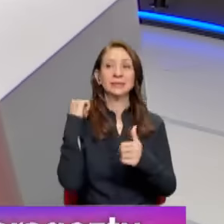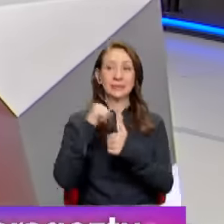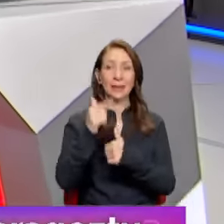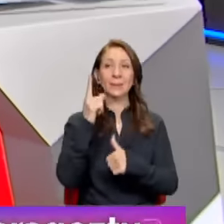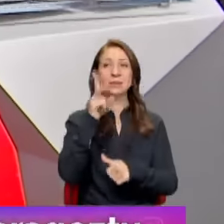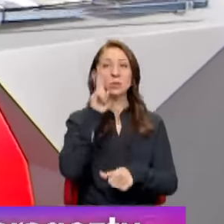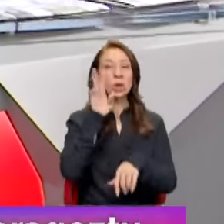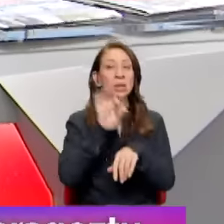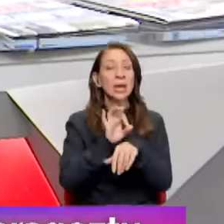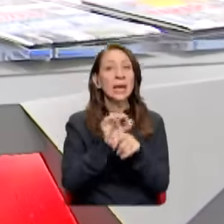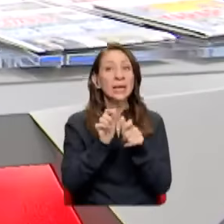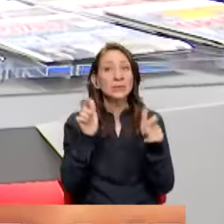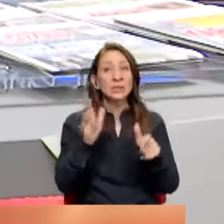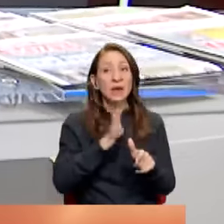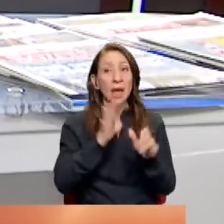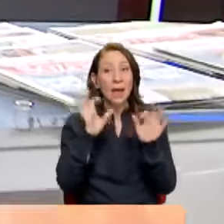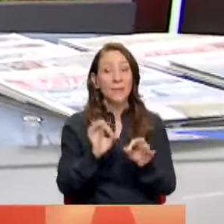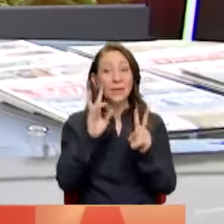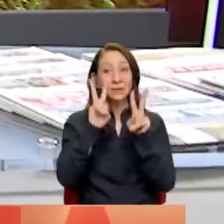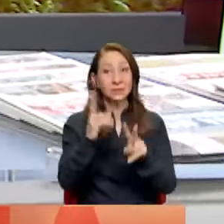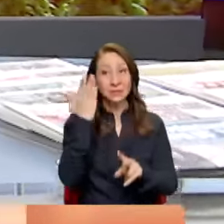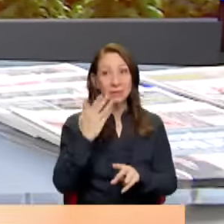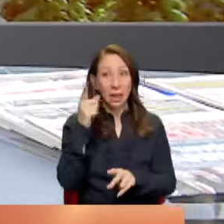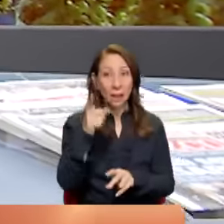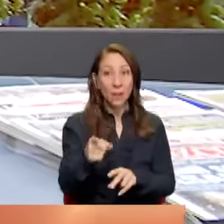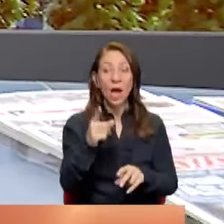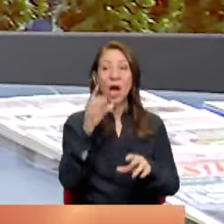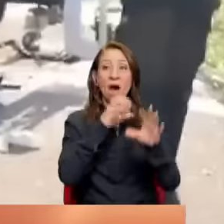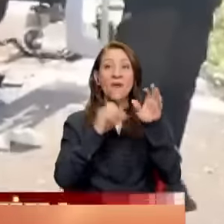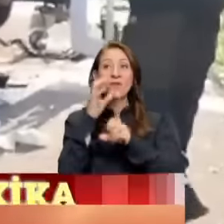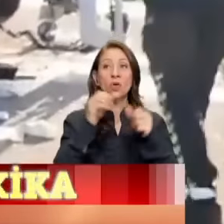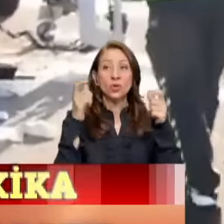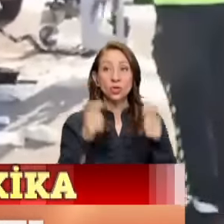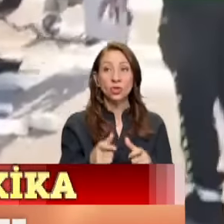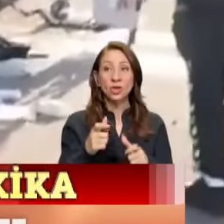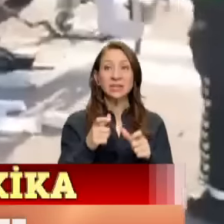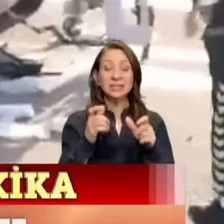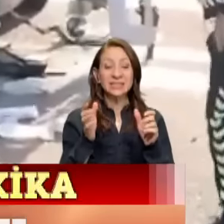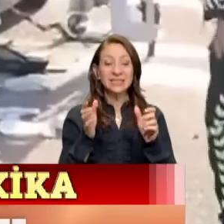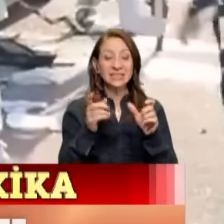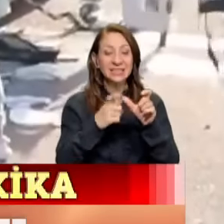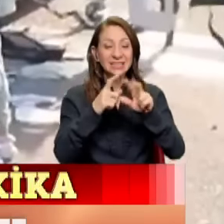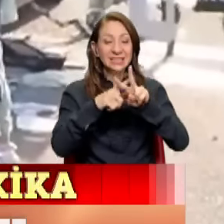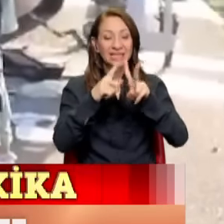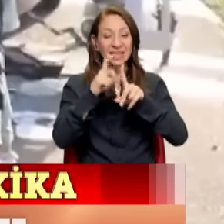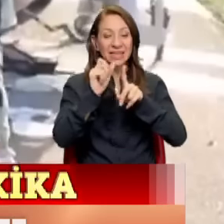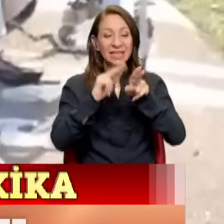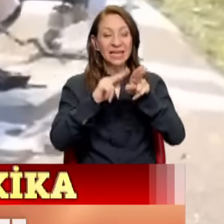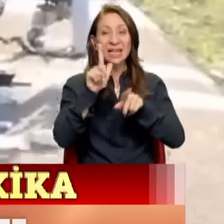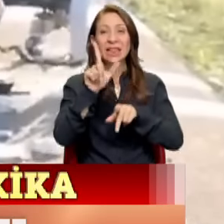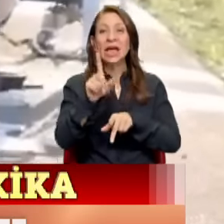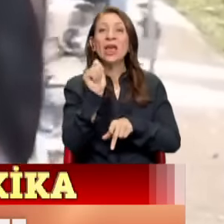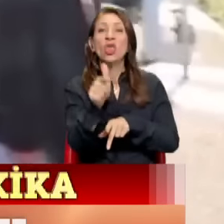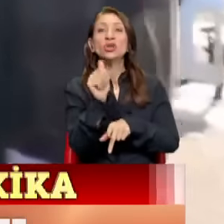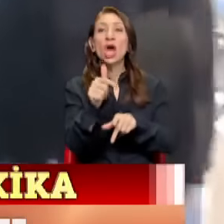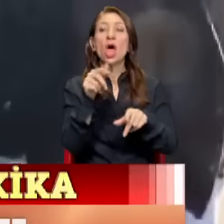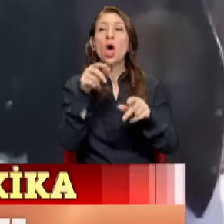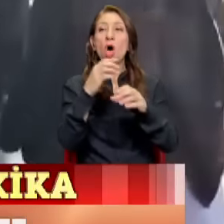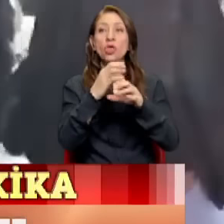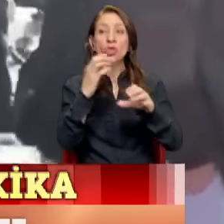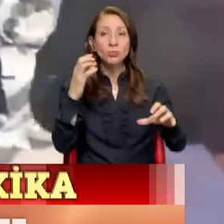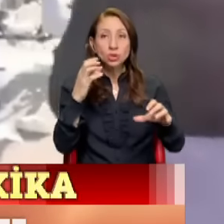daha bir son dakika gelişmesi var hemen gelsin ekranlarınıza Afyon karahisar'ın Sandıklı ilçesinde yolcu otobüsü ile